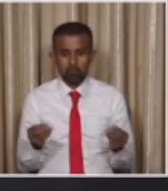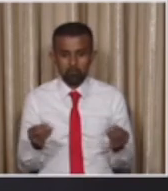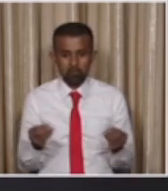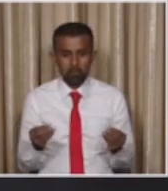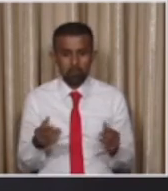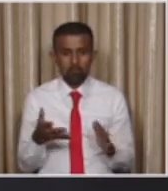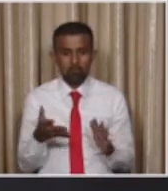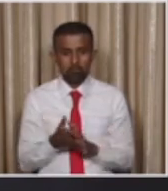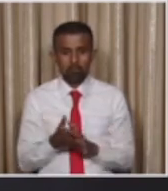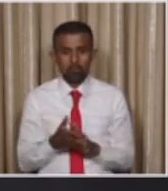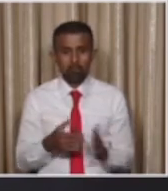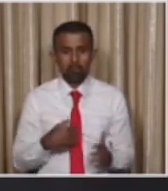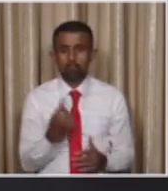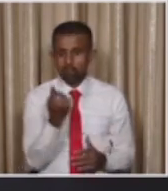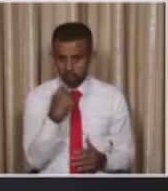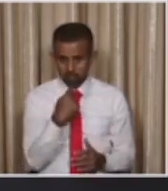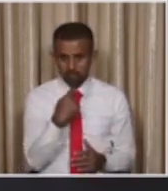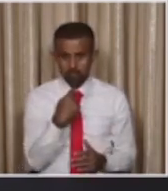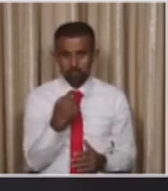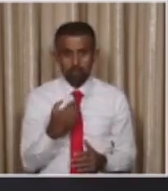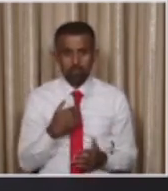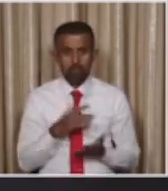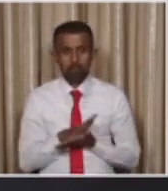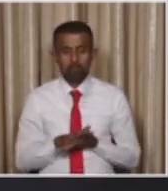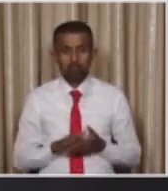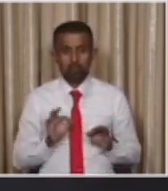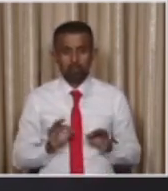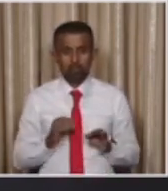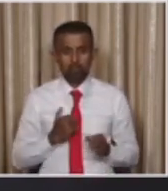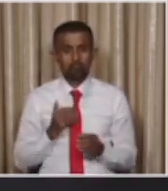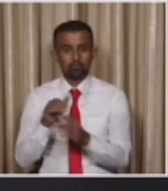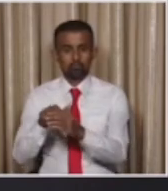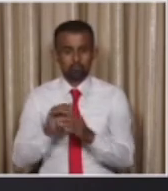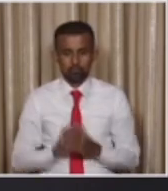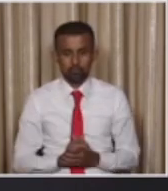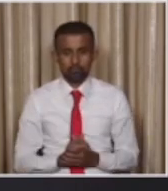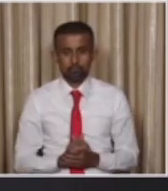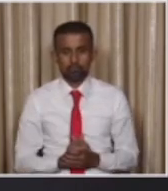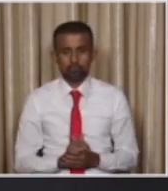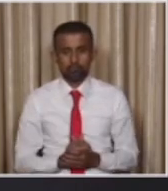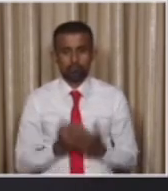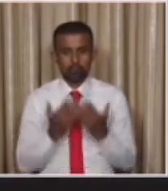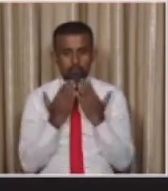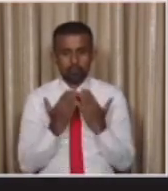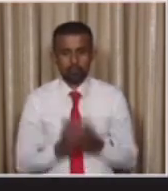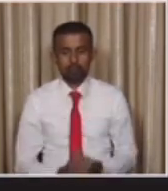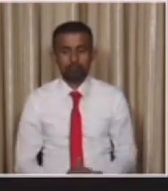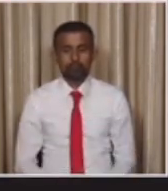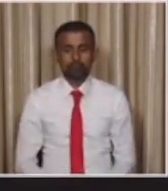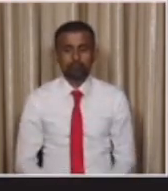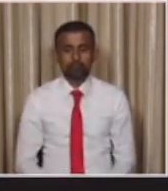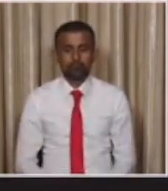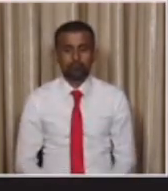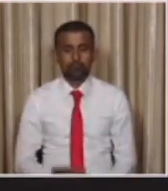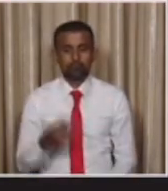වෙලා තියෙන, කරුණාකර අප වෙත දැනුම් දෙන්න, අපි සූදානම් වහම මැදිහත් වෙන්න. හරි, කොමිසුති කොමිසුති,